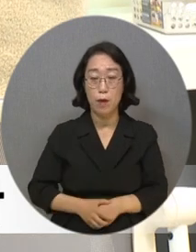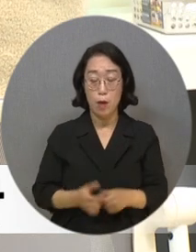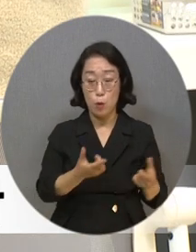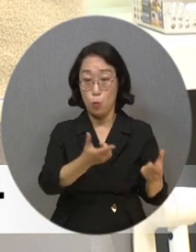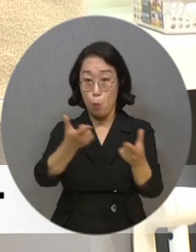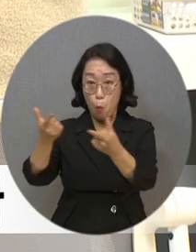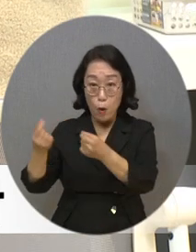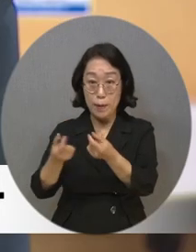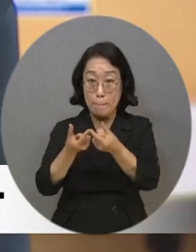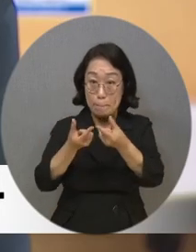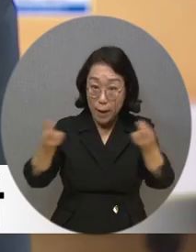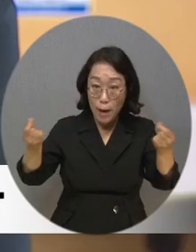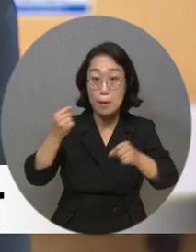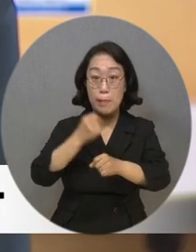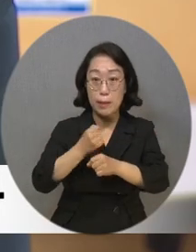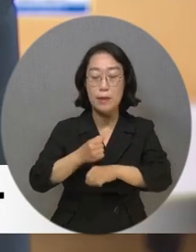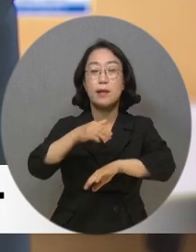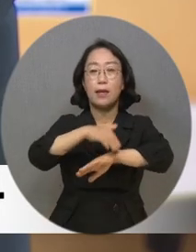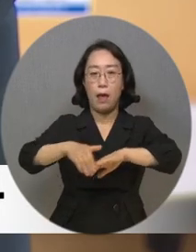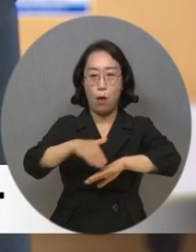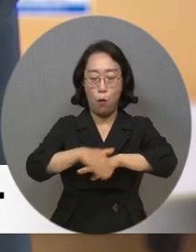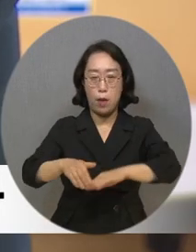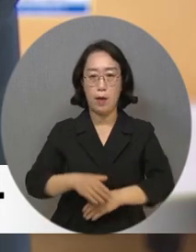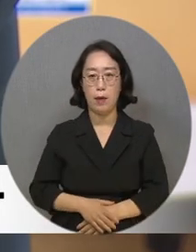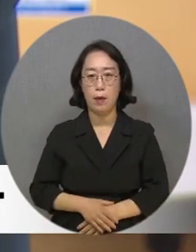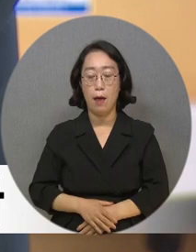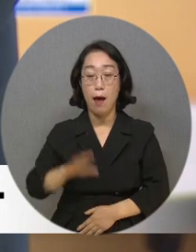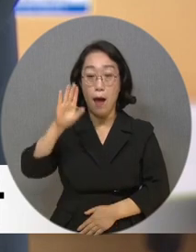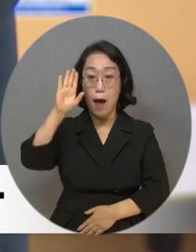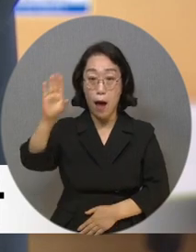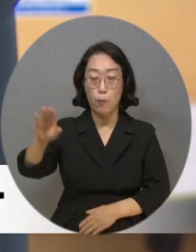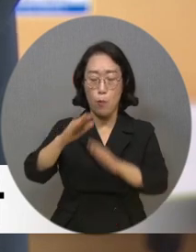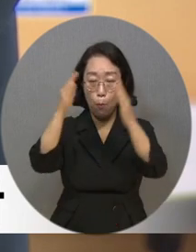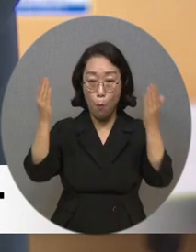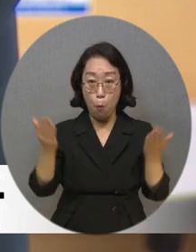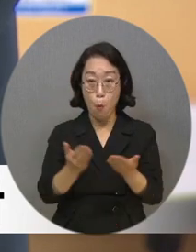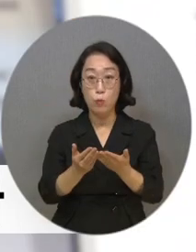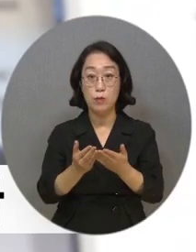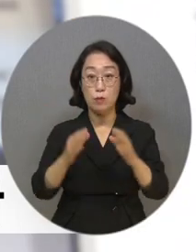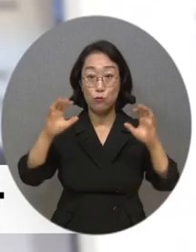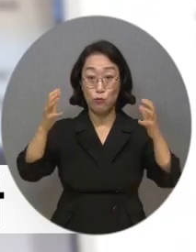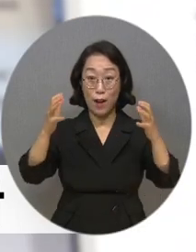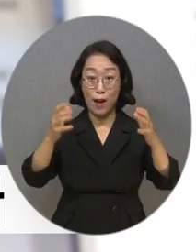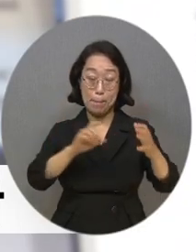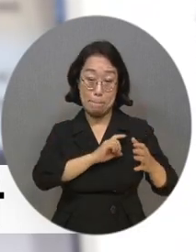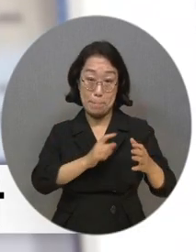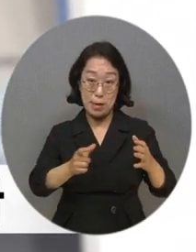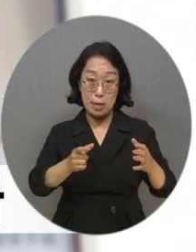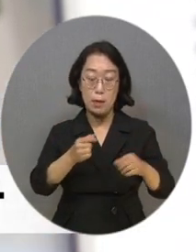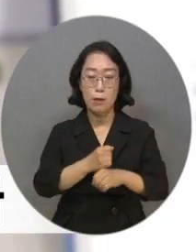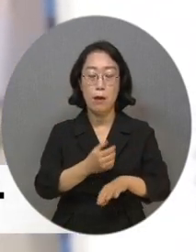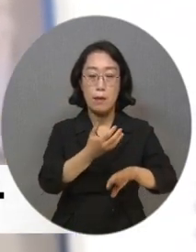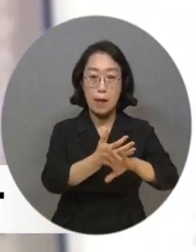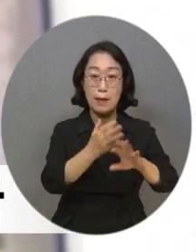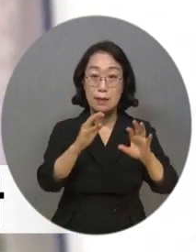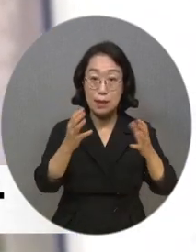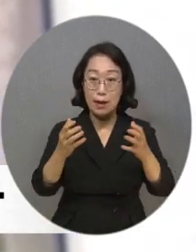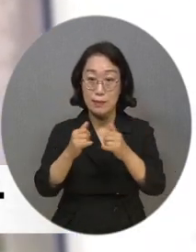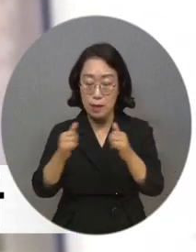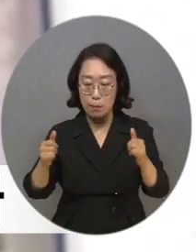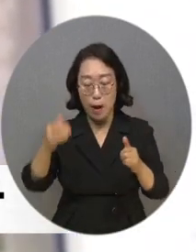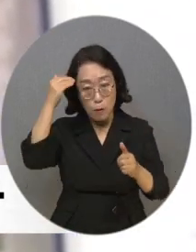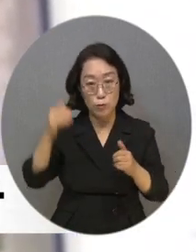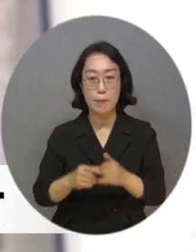표준을 재정하고 개선한다는 계획입니다 앞으로는 모든 국가 신분증에서 국민과 외국인의 성명이